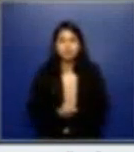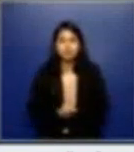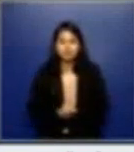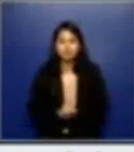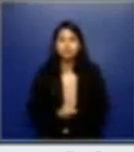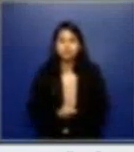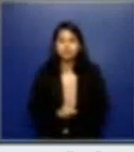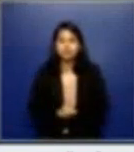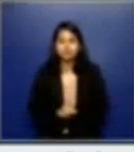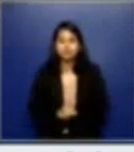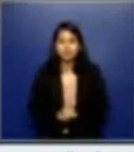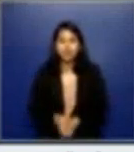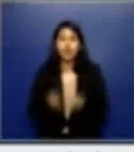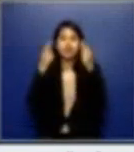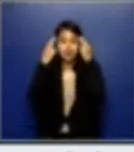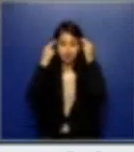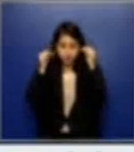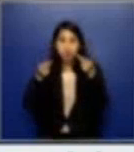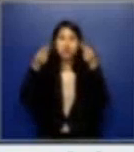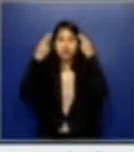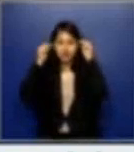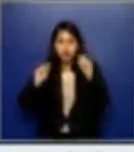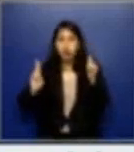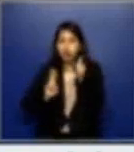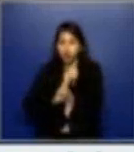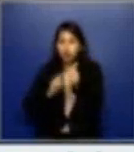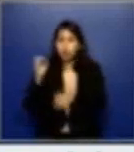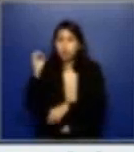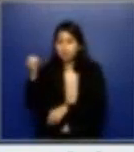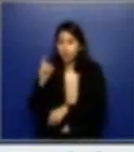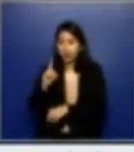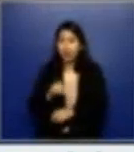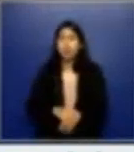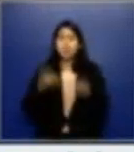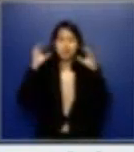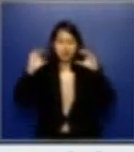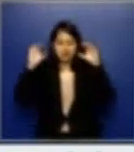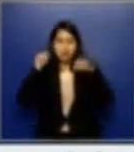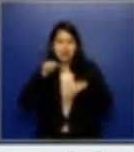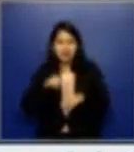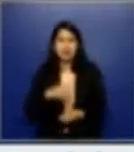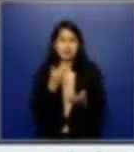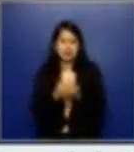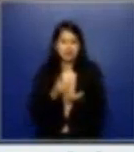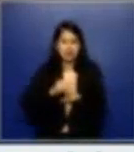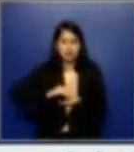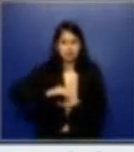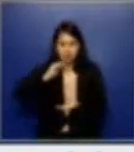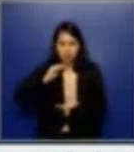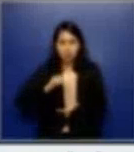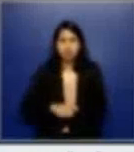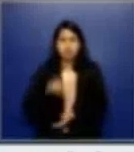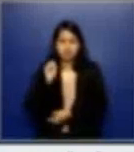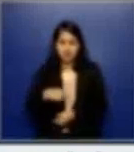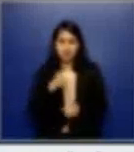กท่านวิษณุรองนายกท่านก็บอกว่ามาหาว่ารัฐบาลนี้ใช้เงินเยอะใช้เงินเยอะก็เยอะสิเป็น